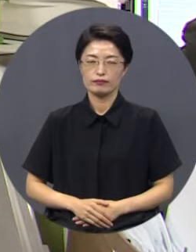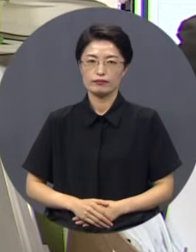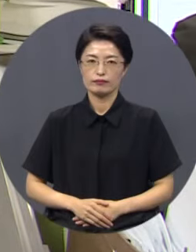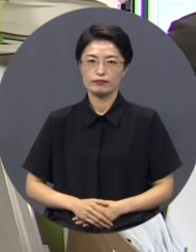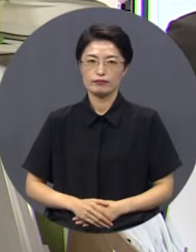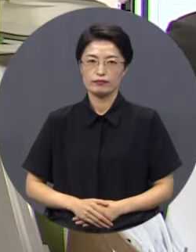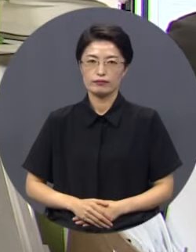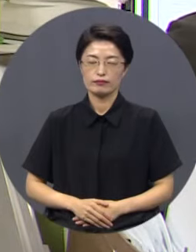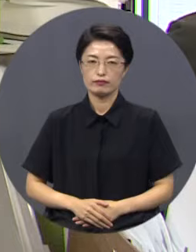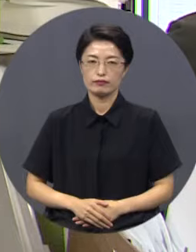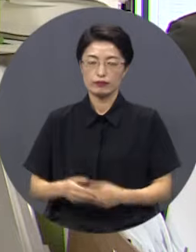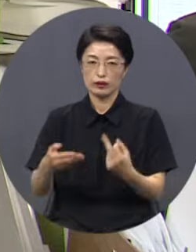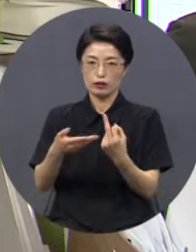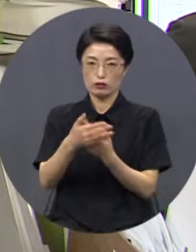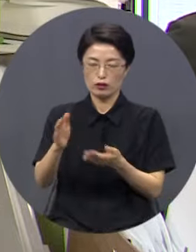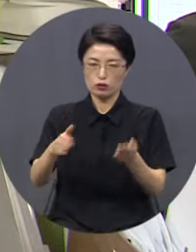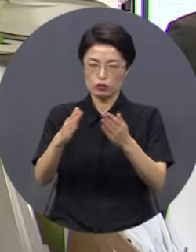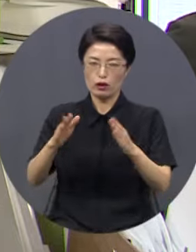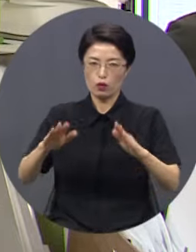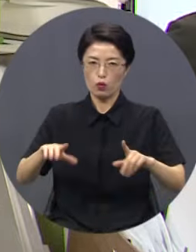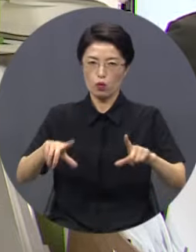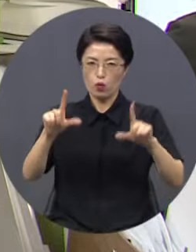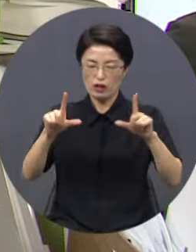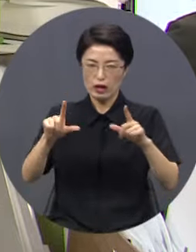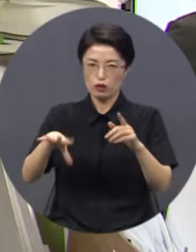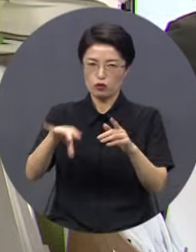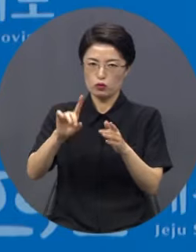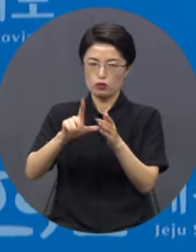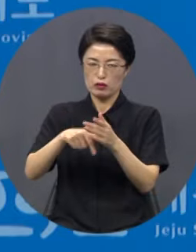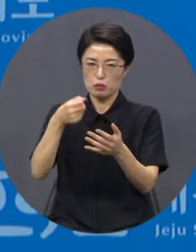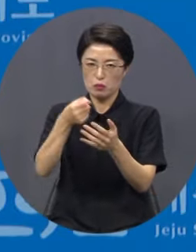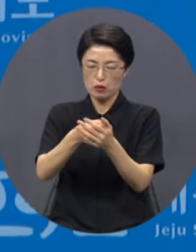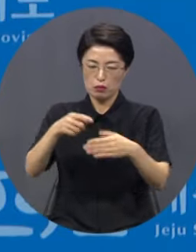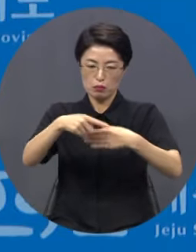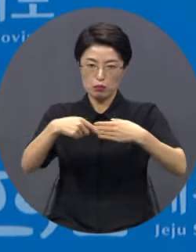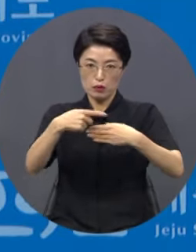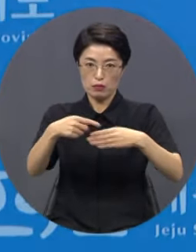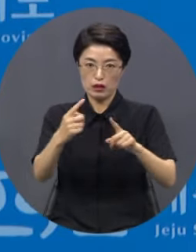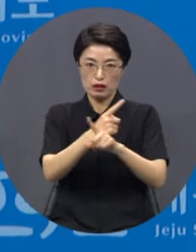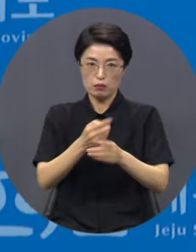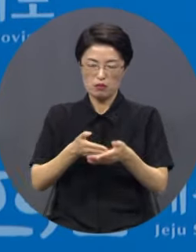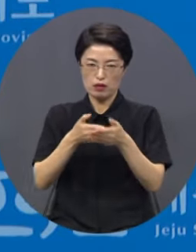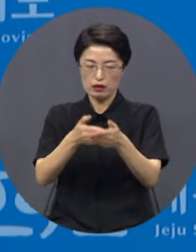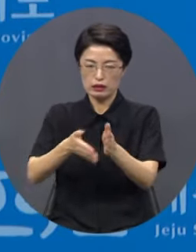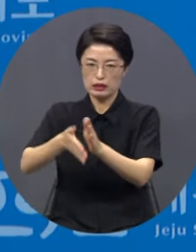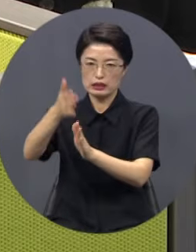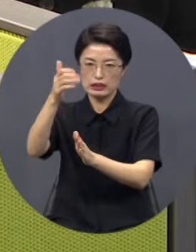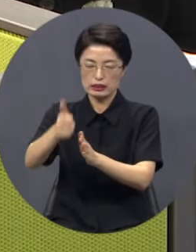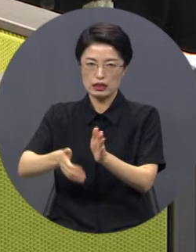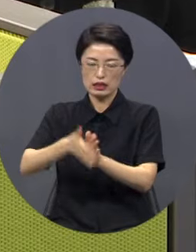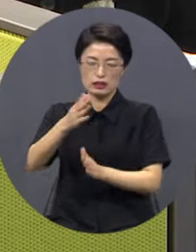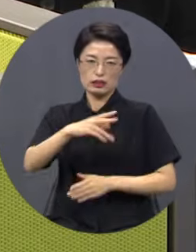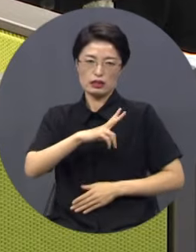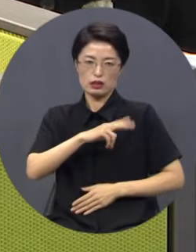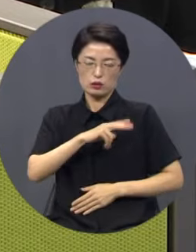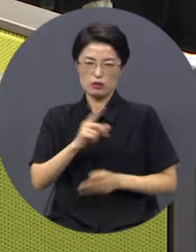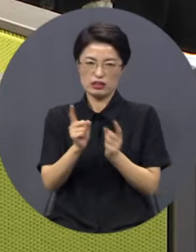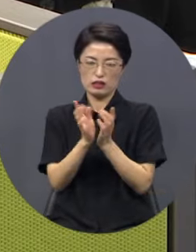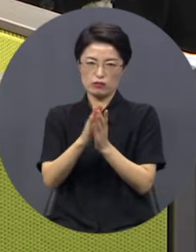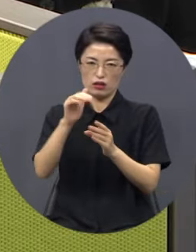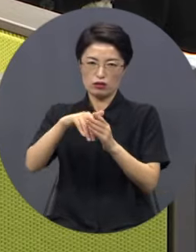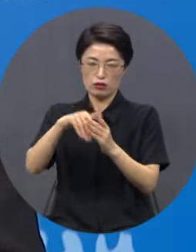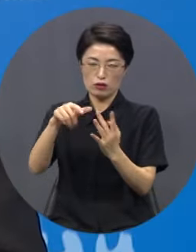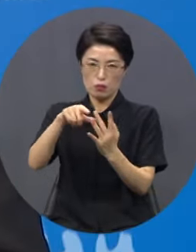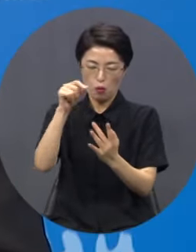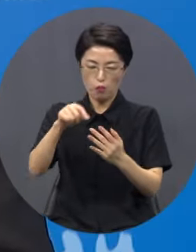기자입니다 제주도가 올해초 확정한 행정체제 개편하는 시의원을 직선으로 뽑는 동 제주시와